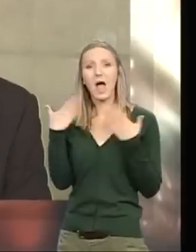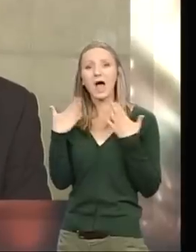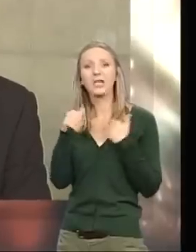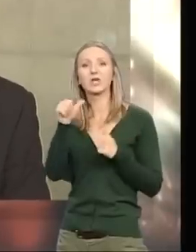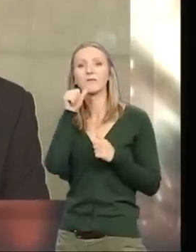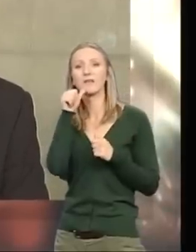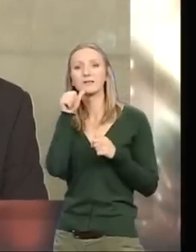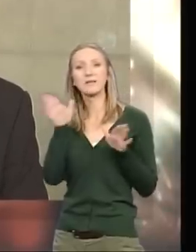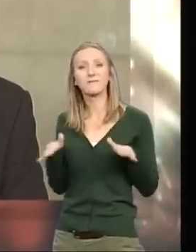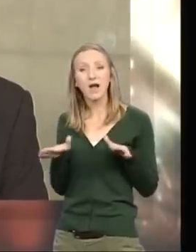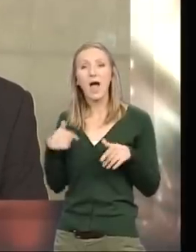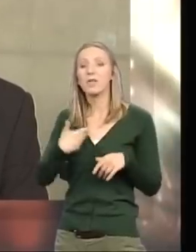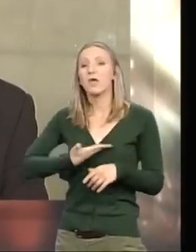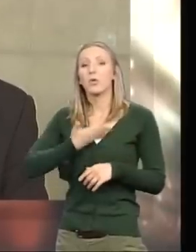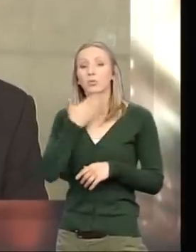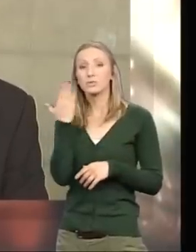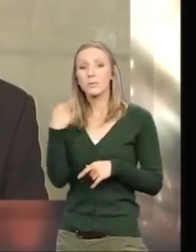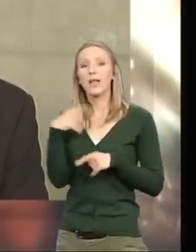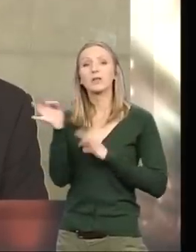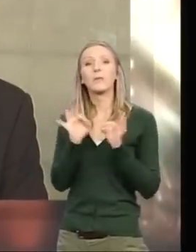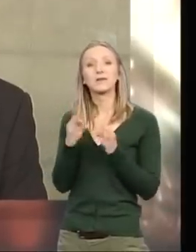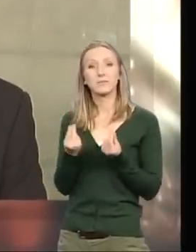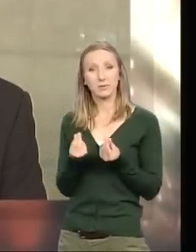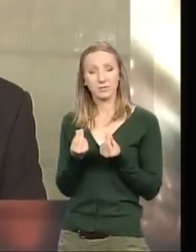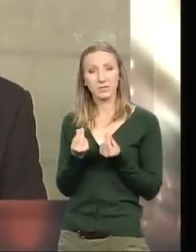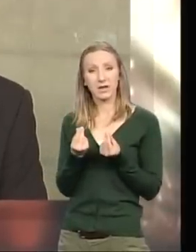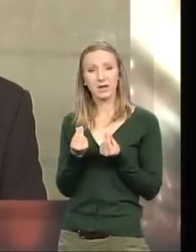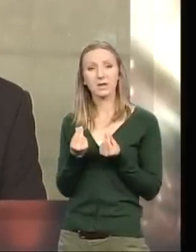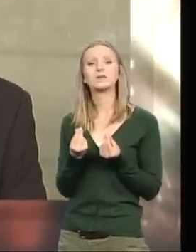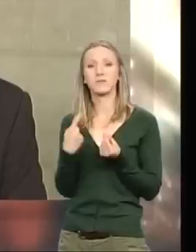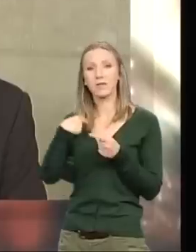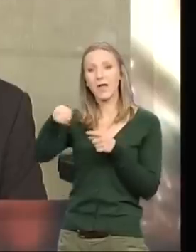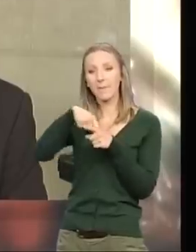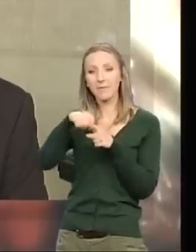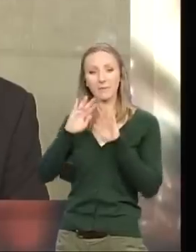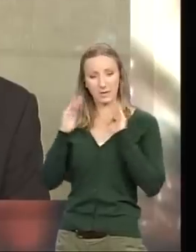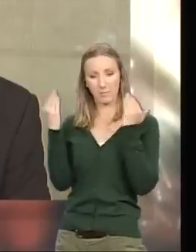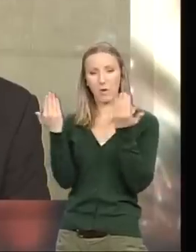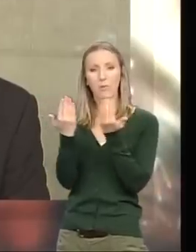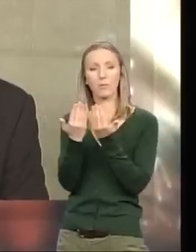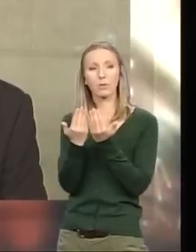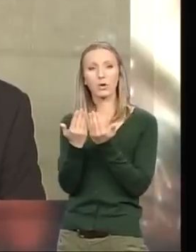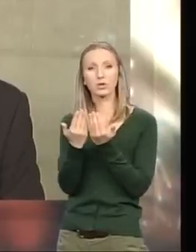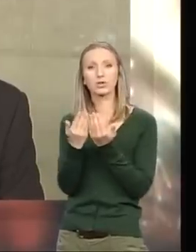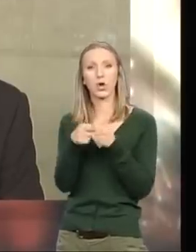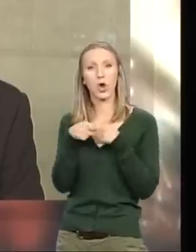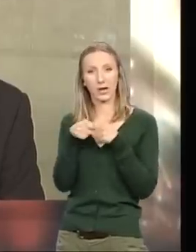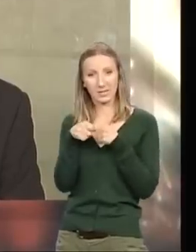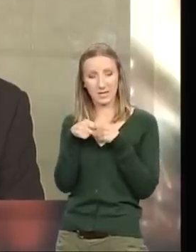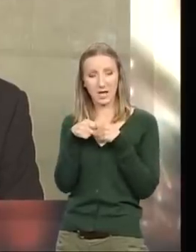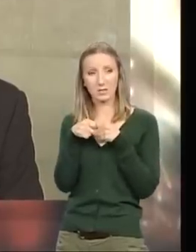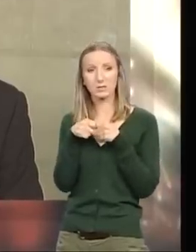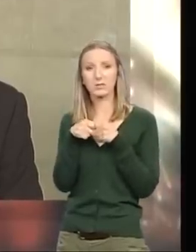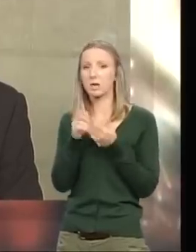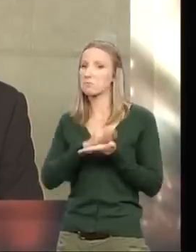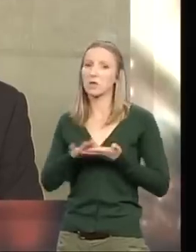Vranju uspeli da obezbedimo sredstva i da adaptiramo prostorije ovih organizacija da